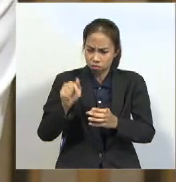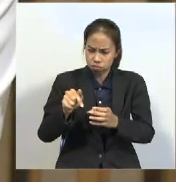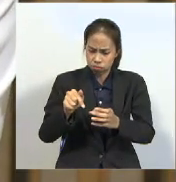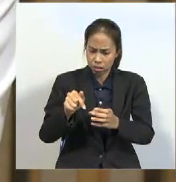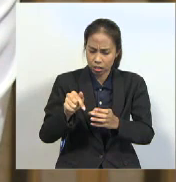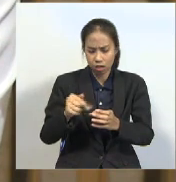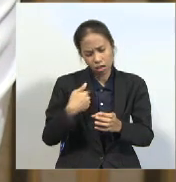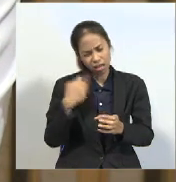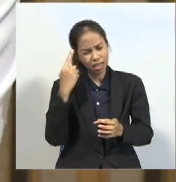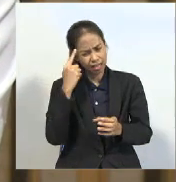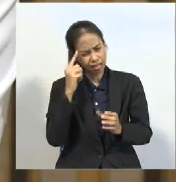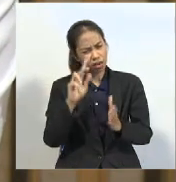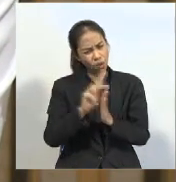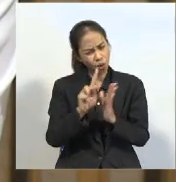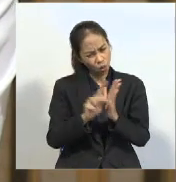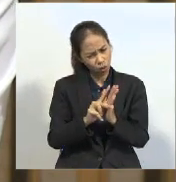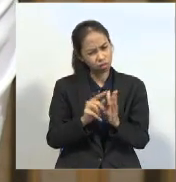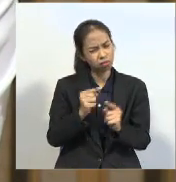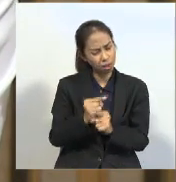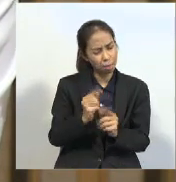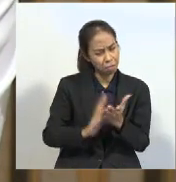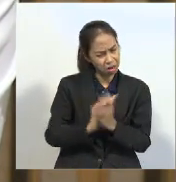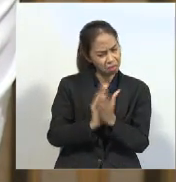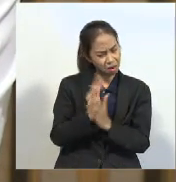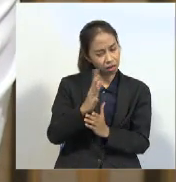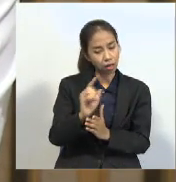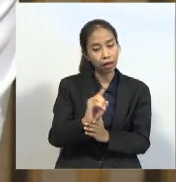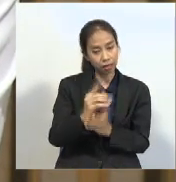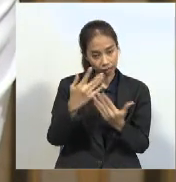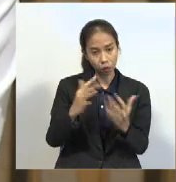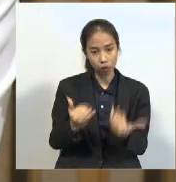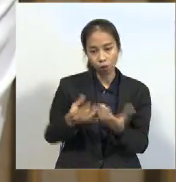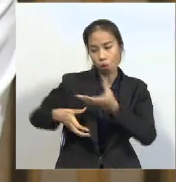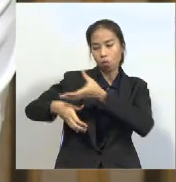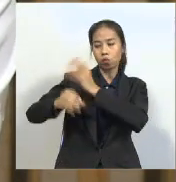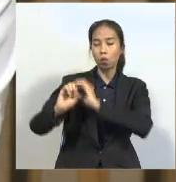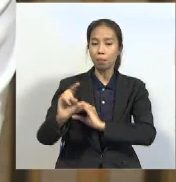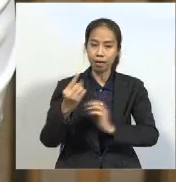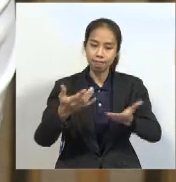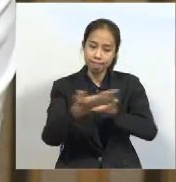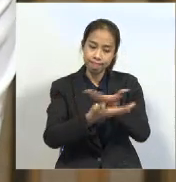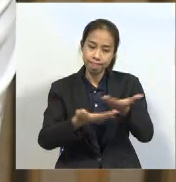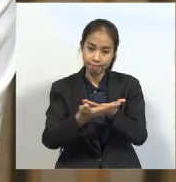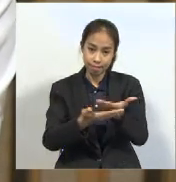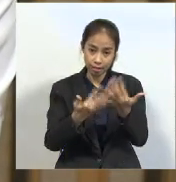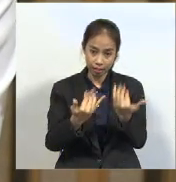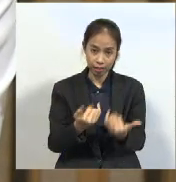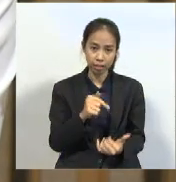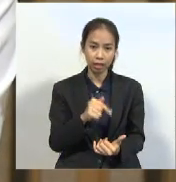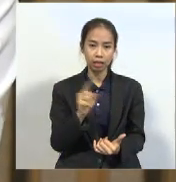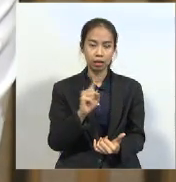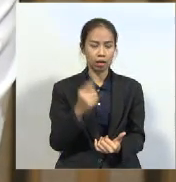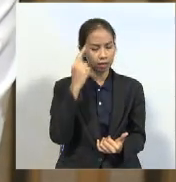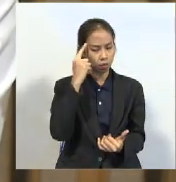ทบทวนนะครับถ้าเป็นอย่างนั้นเนี่ยเราก็ขอว่าถ้าอย่างเงี้ยท่านคงไม่ใช่กลุ่